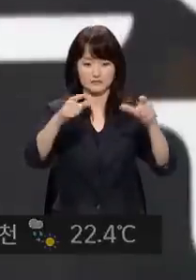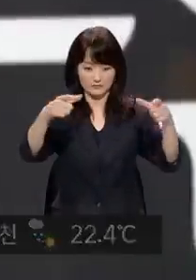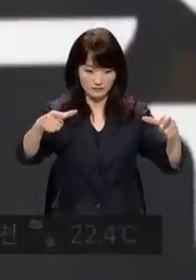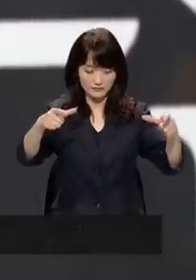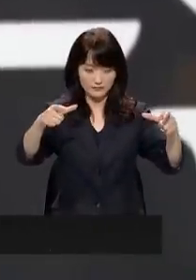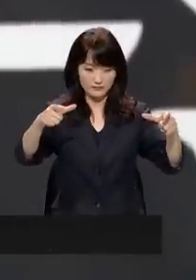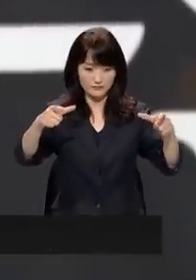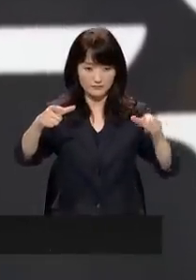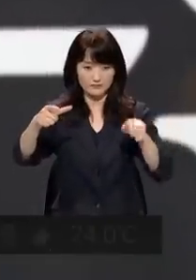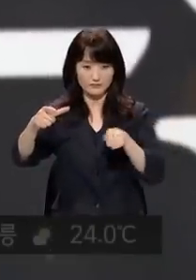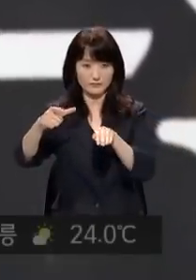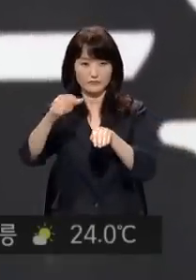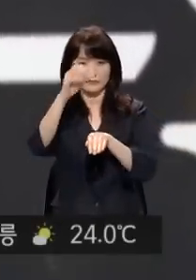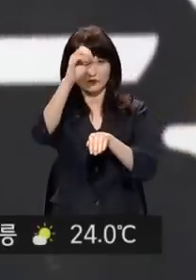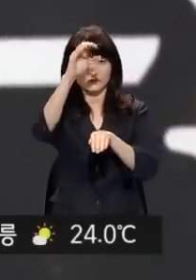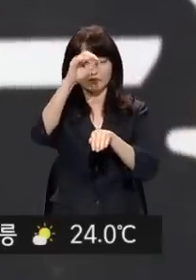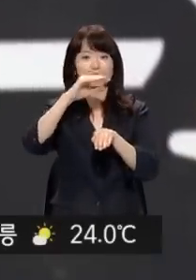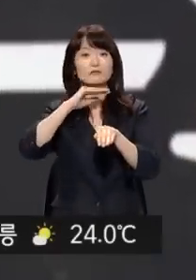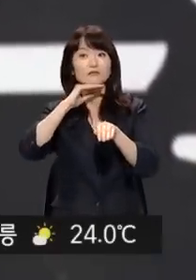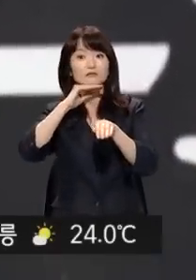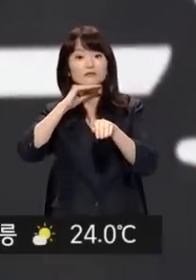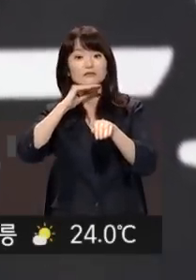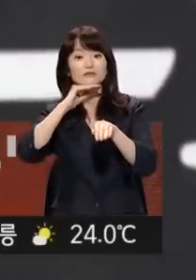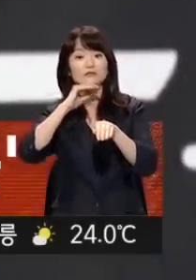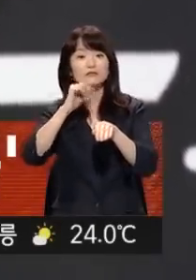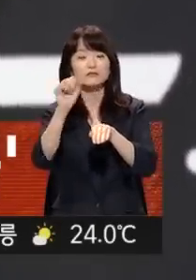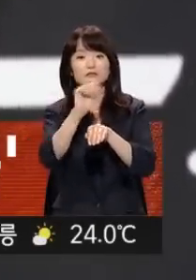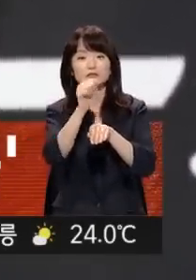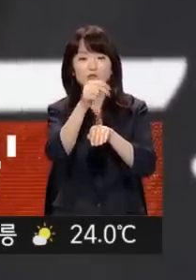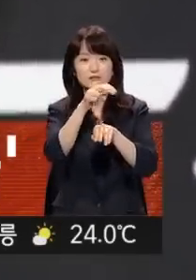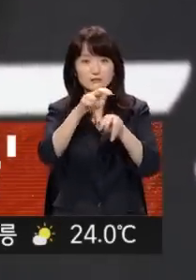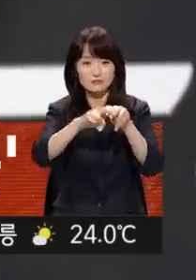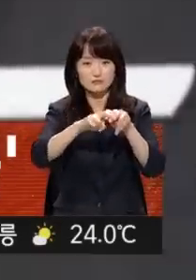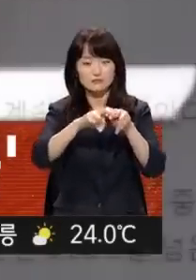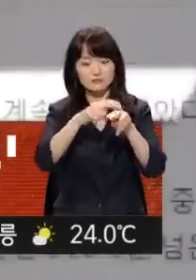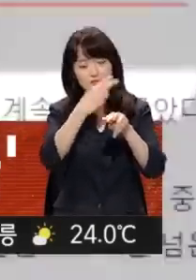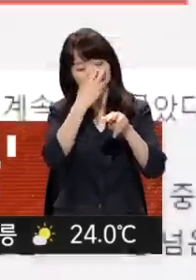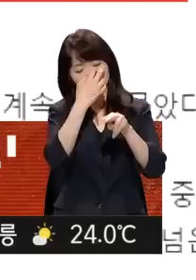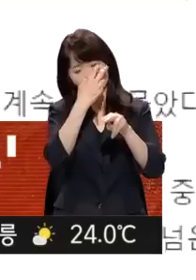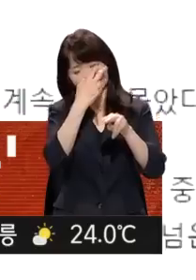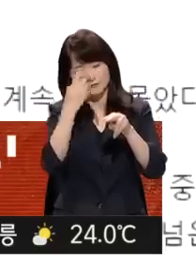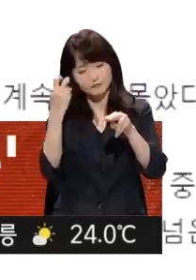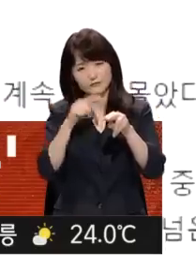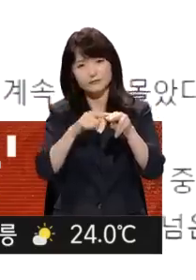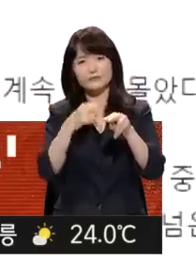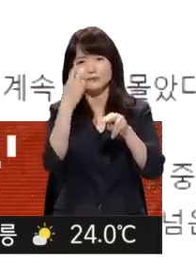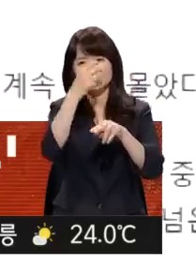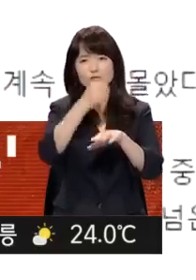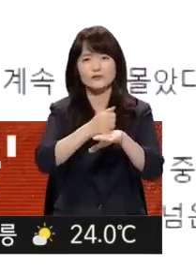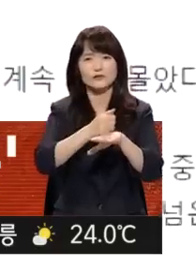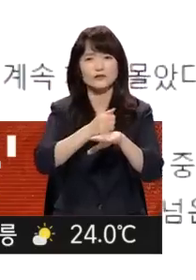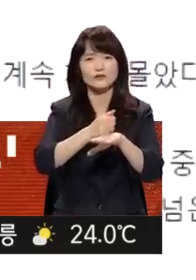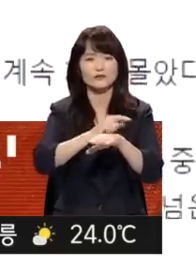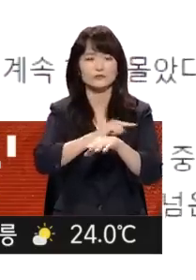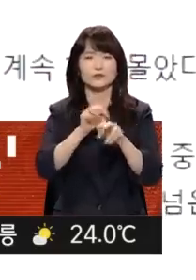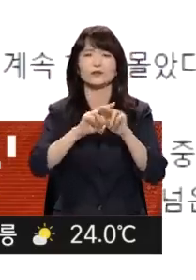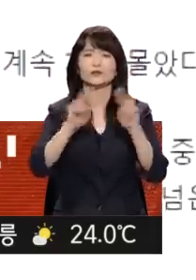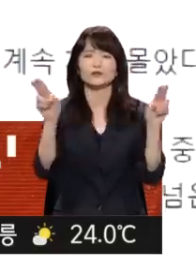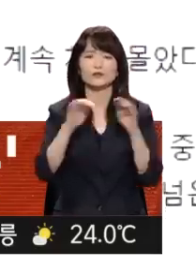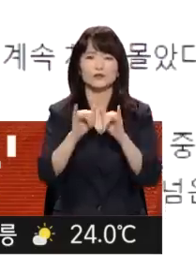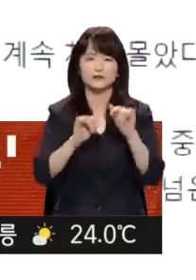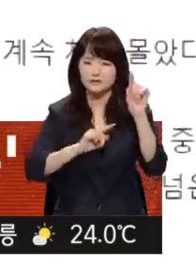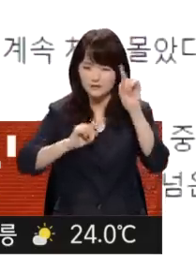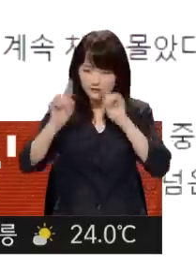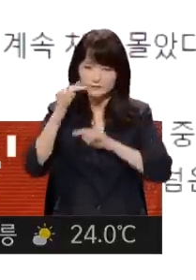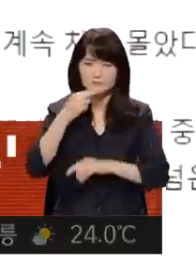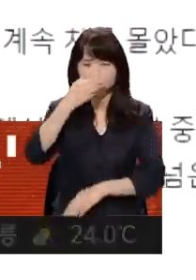대기하다가 운전석에서 그대로 잠든 상태로 발견이 됐습니다 음주측정해 보니까 면허 취소 수준이었고요 다행히 익명피해는 발생하지